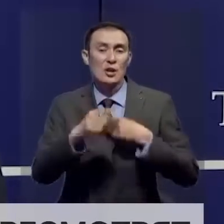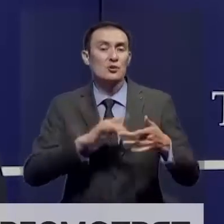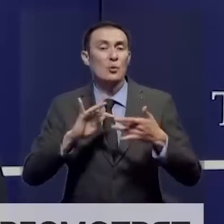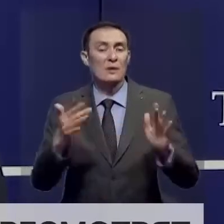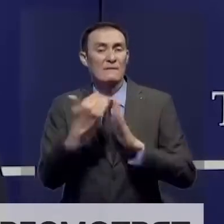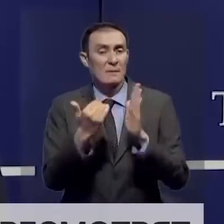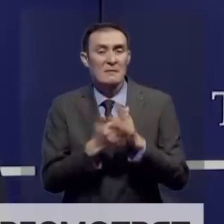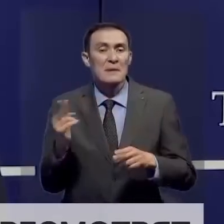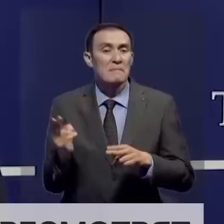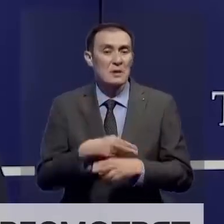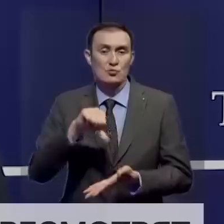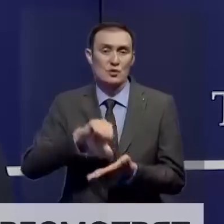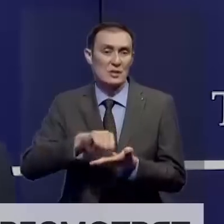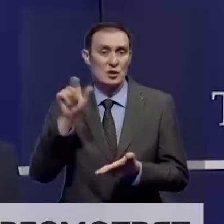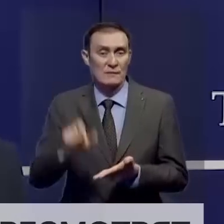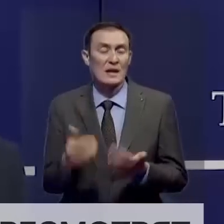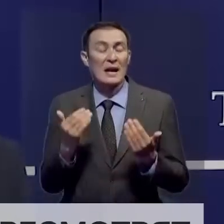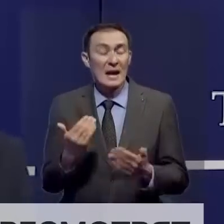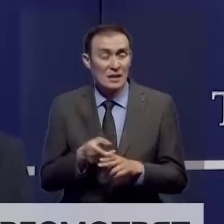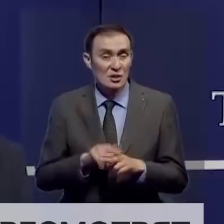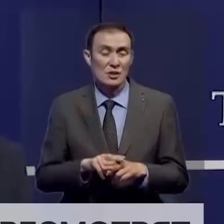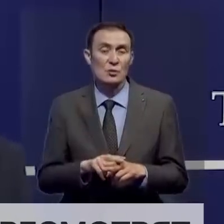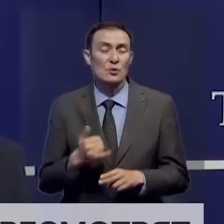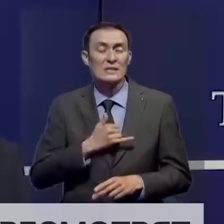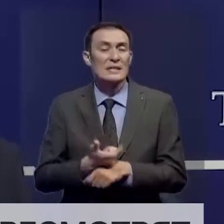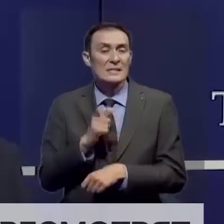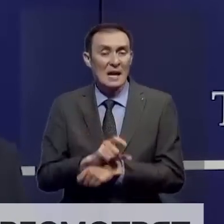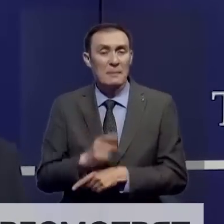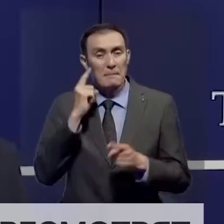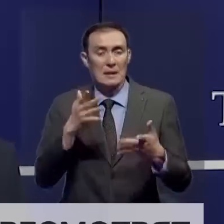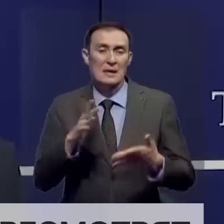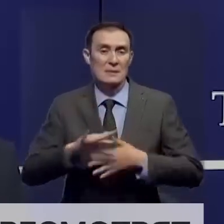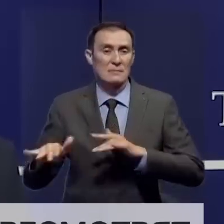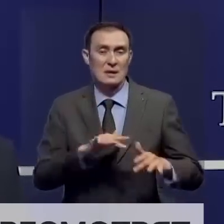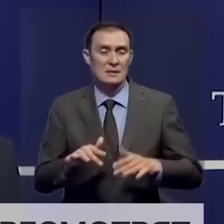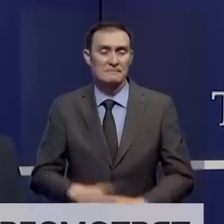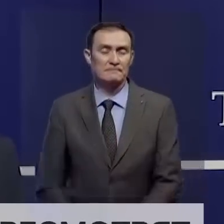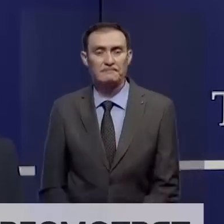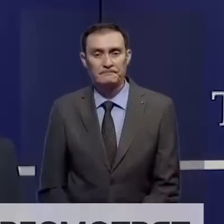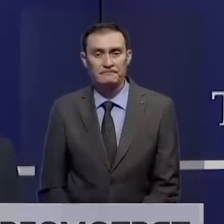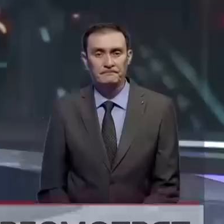онлайн-формате, без человеческого участия. Это на сегодняшний день самый прозрачный механизм.